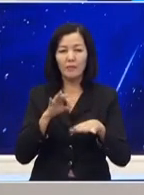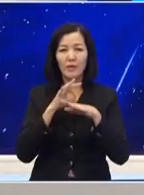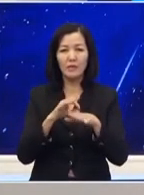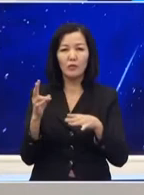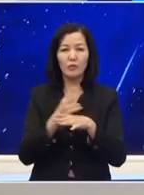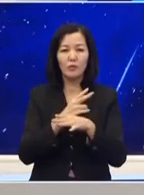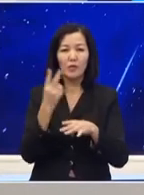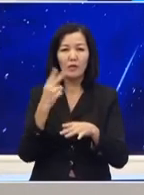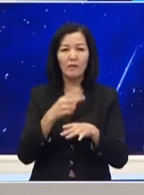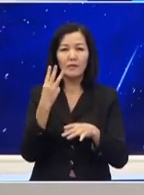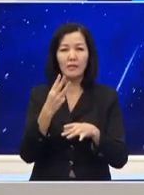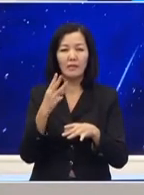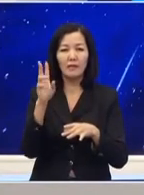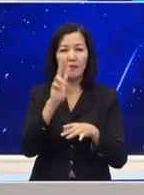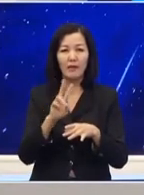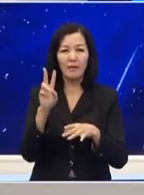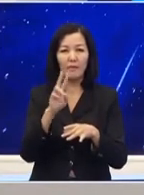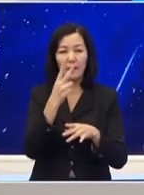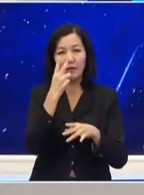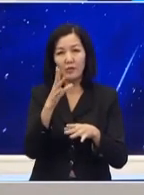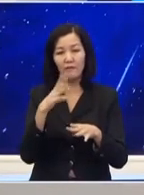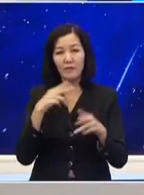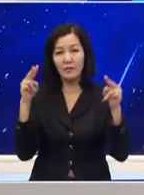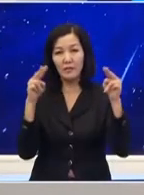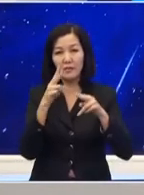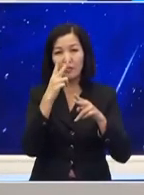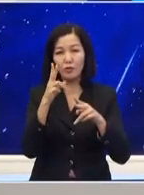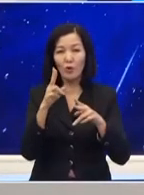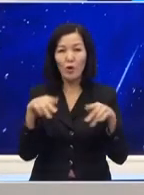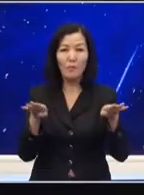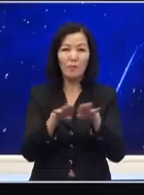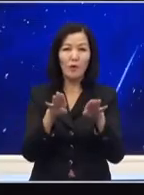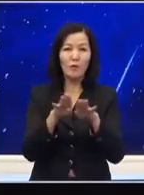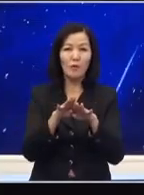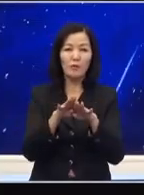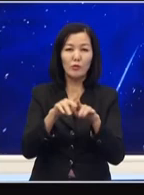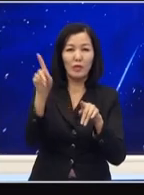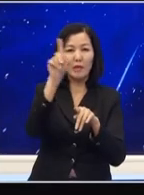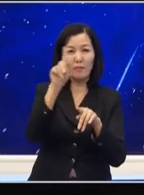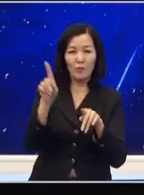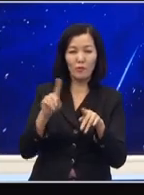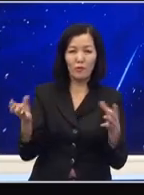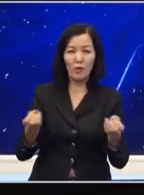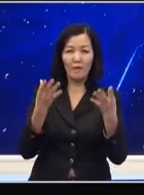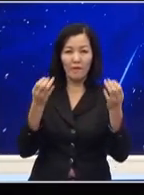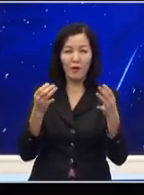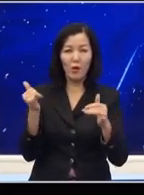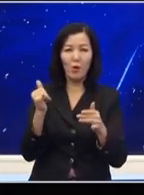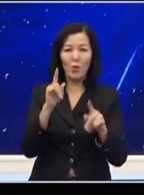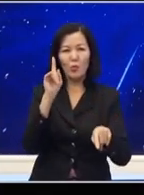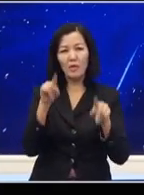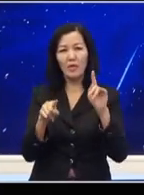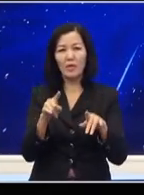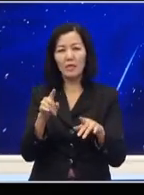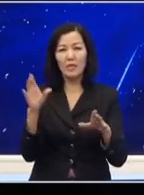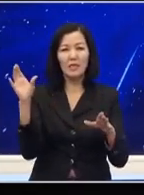на 23 ноября. Очевидцы написали, что видели что-то похожее на молнию или фейерверки. У некоторых на